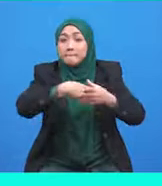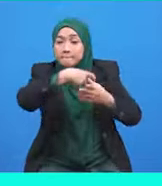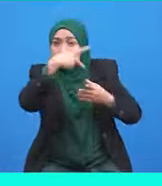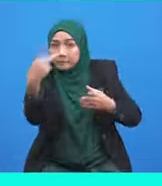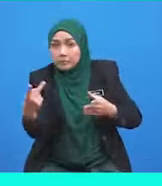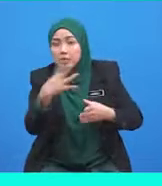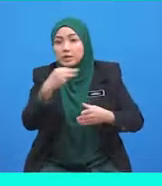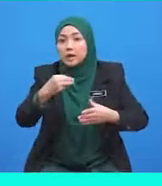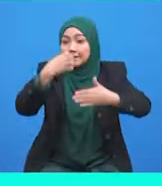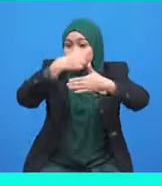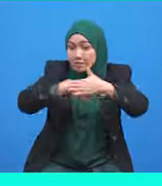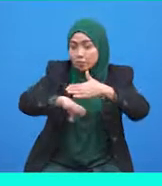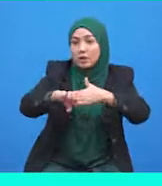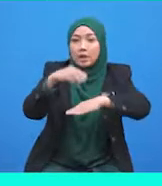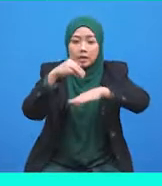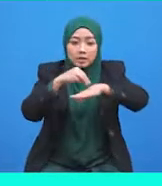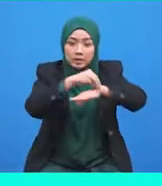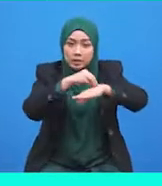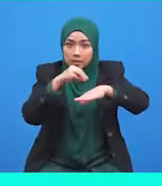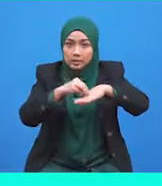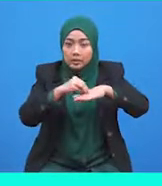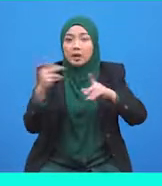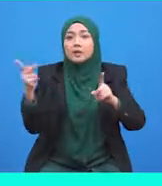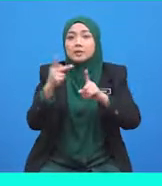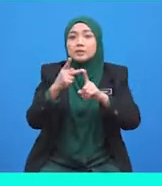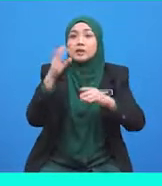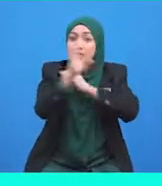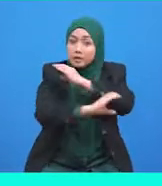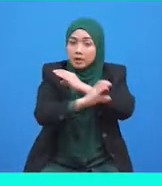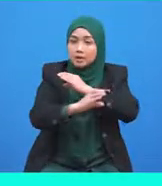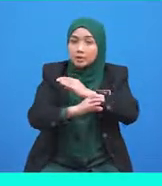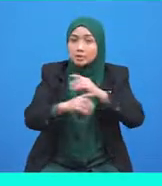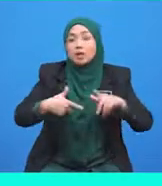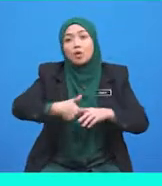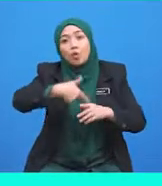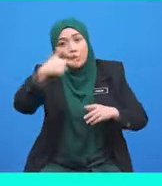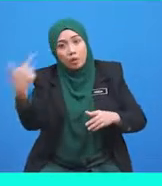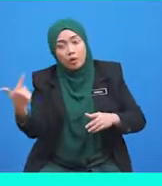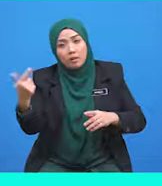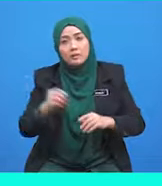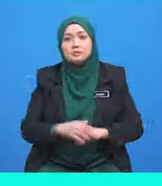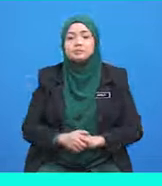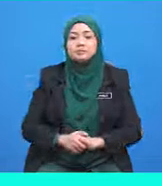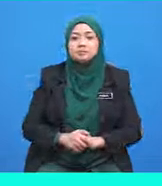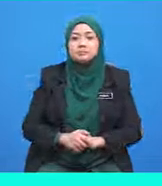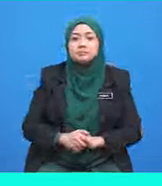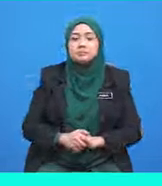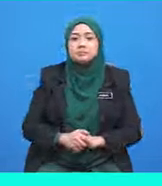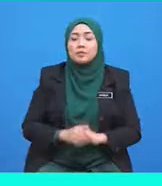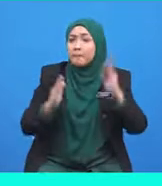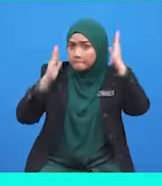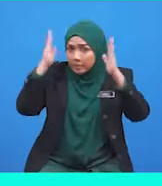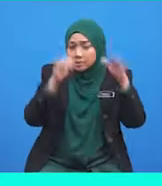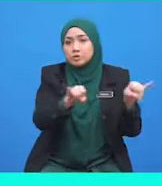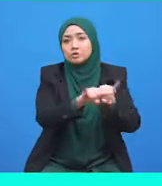telah mengeksport keluar sawit ke negara luar seperti India. Bukan itu sahaja murid-murid, Malaysia